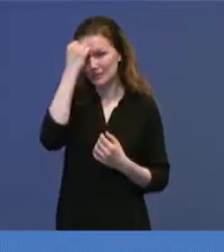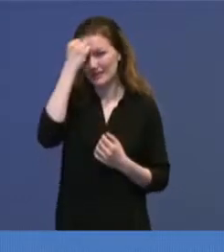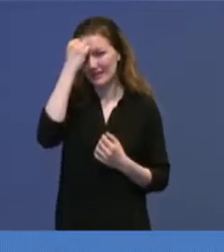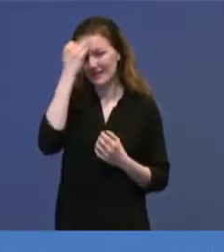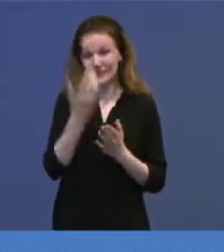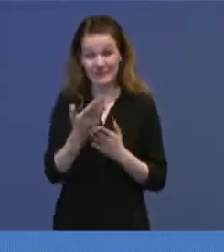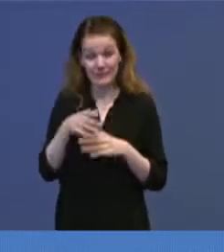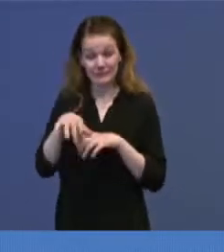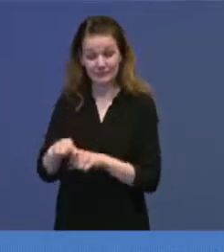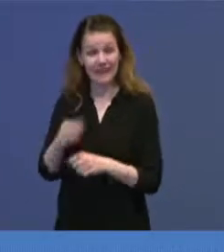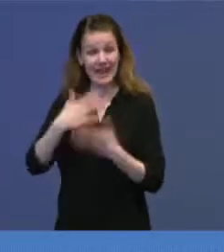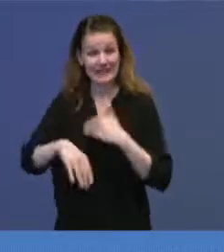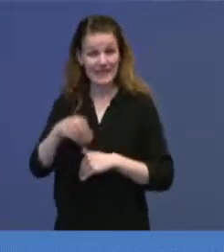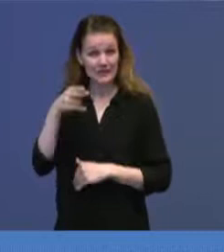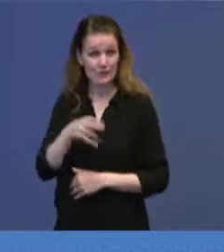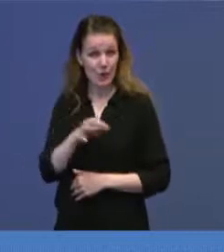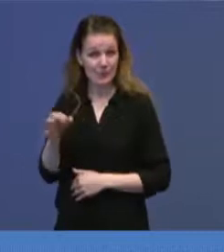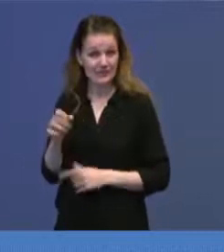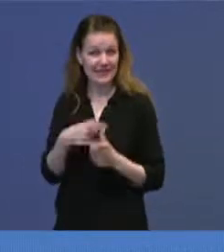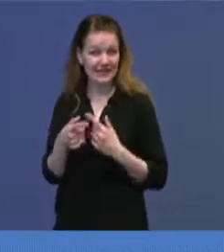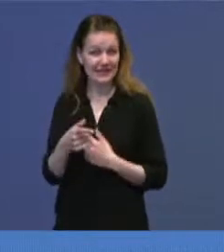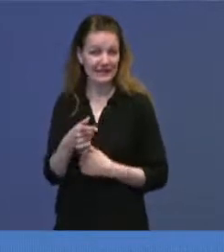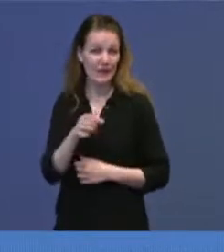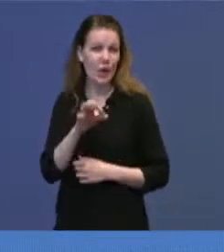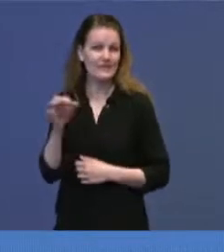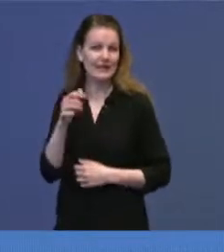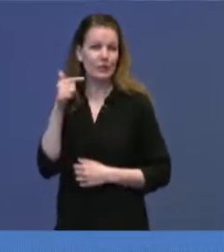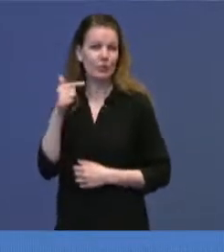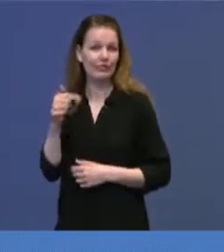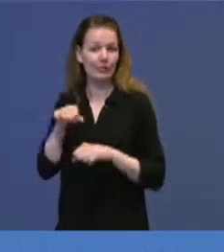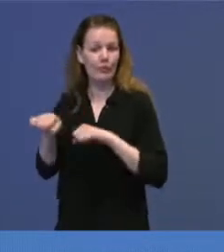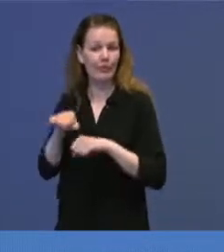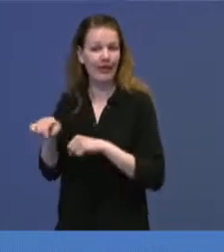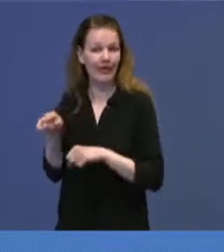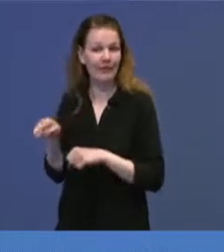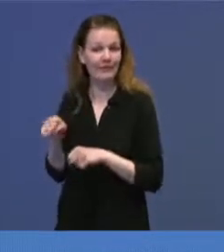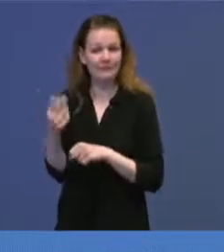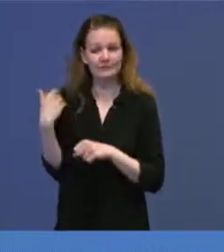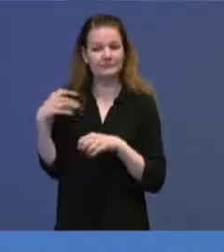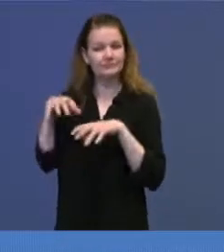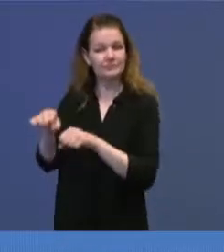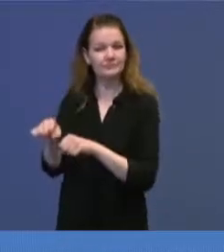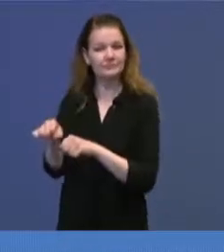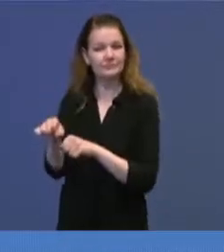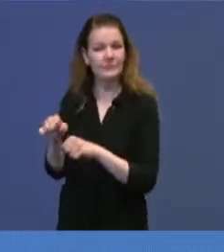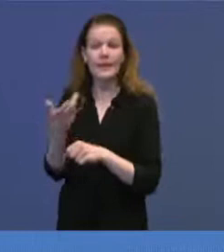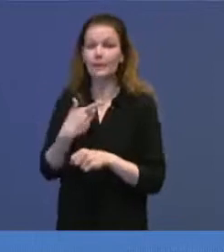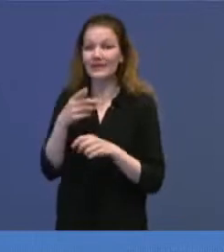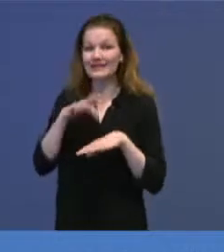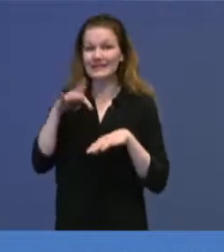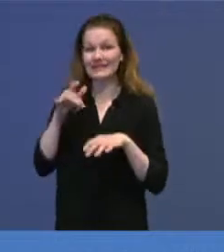for eksempel Helse Sør-Øst eller Østre Toten kommune. Store mengder sensitiv data kan komme på